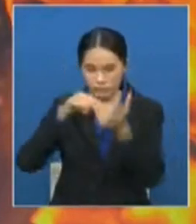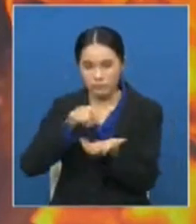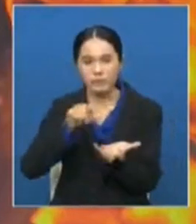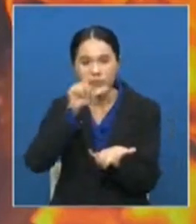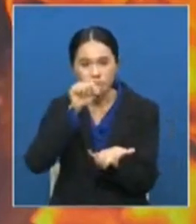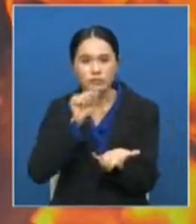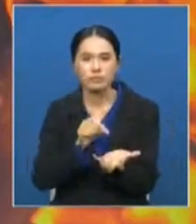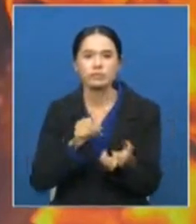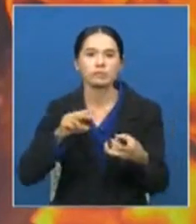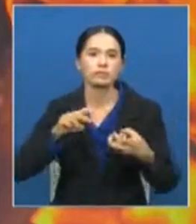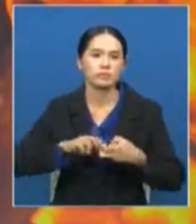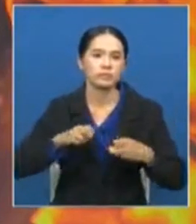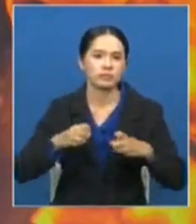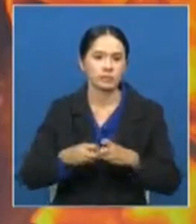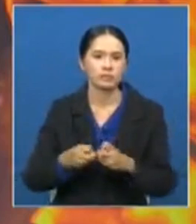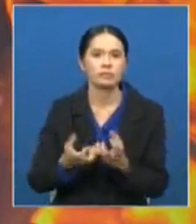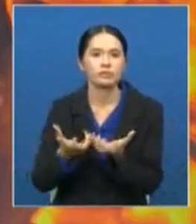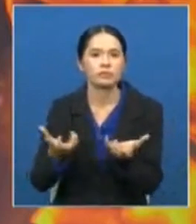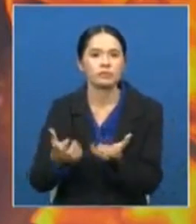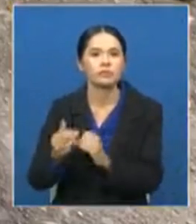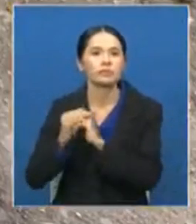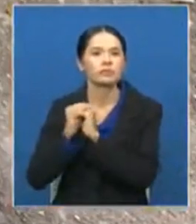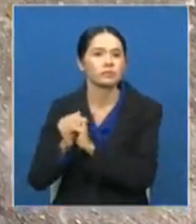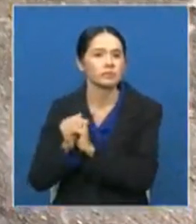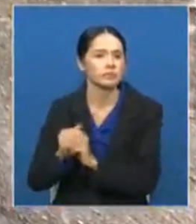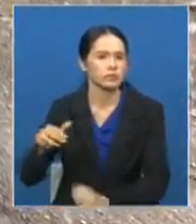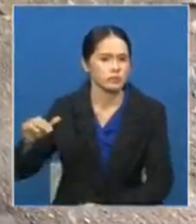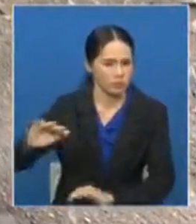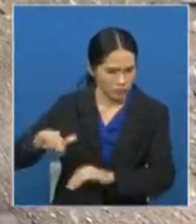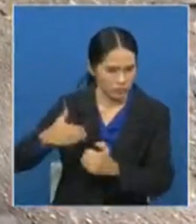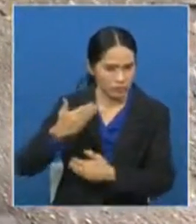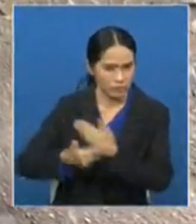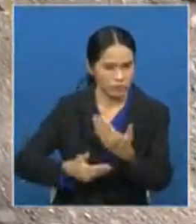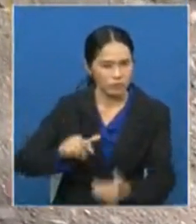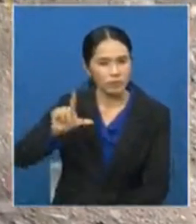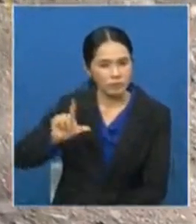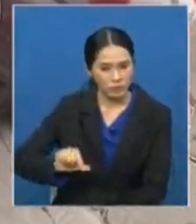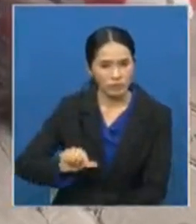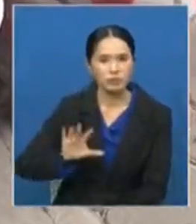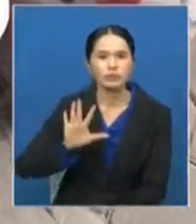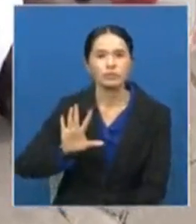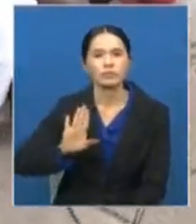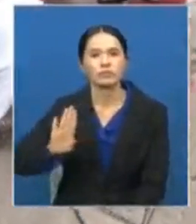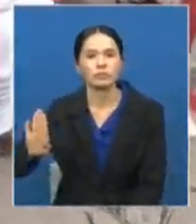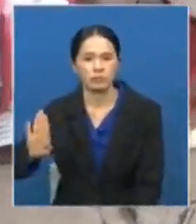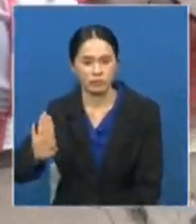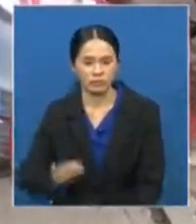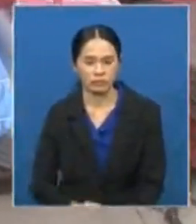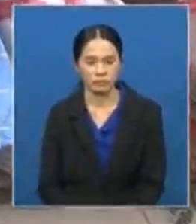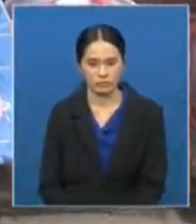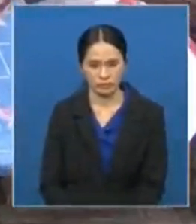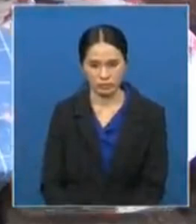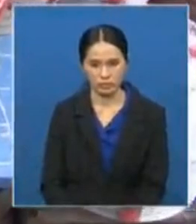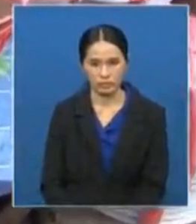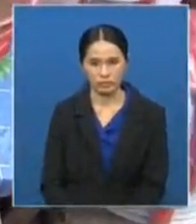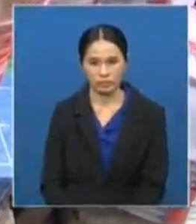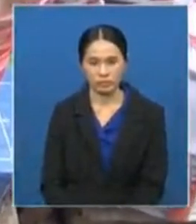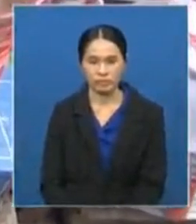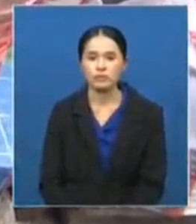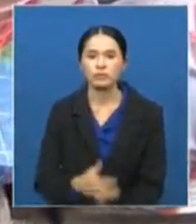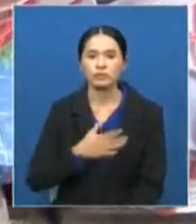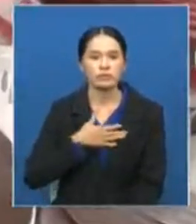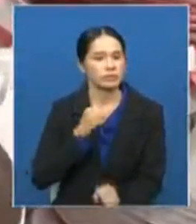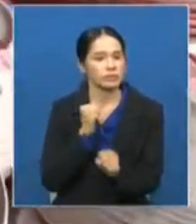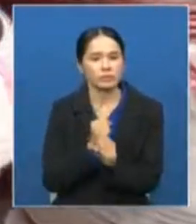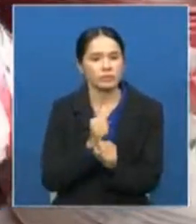วิกฤตเจอสินค้าจากจีนตีตลาดเข้ามาขายถูกมากเขาขายแค่5บาทเท่านั้นเอง ฮะ ต้นทุนเราทำไ